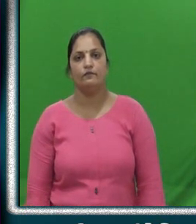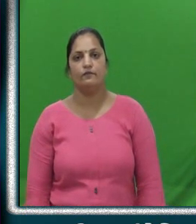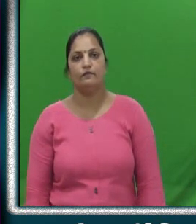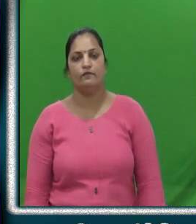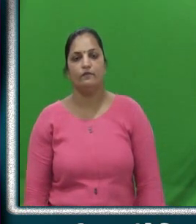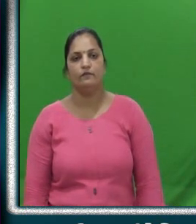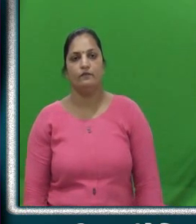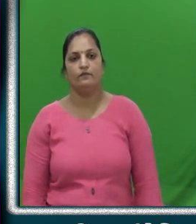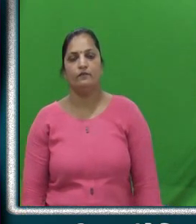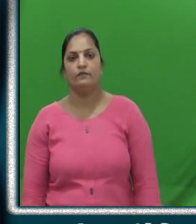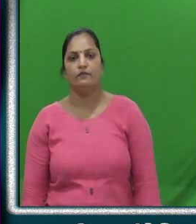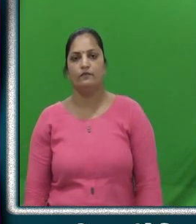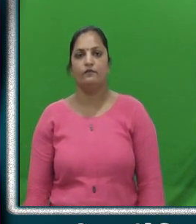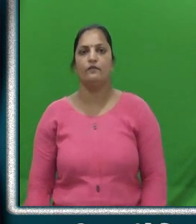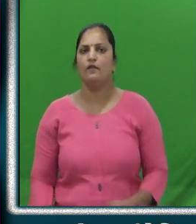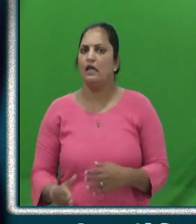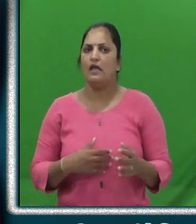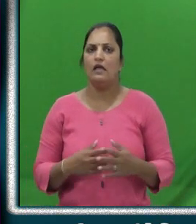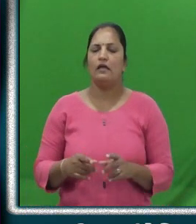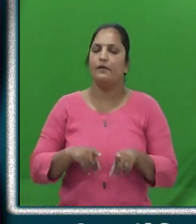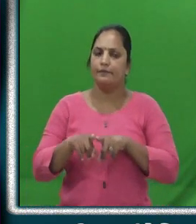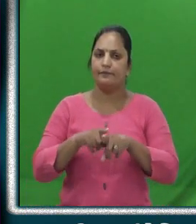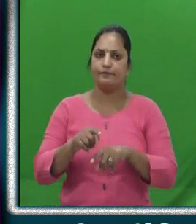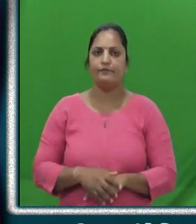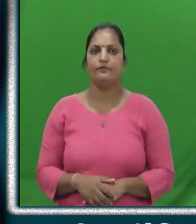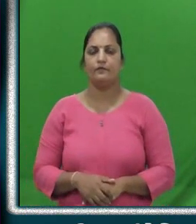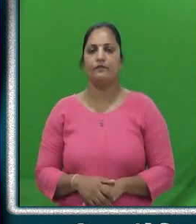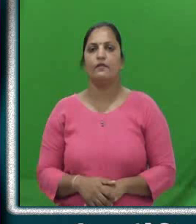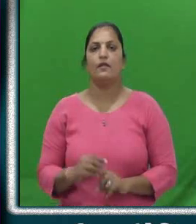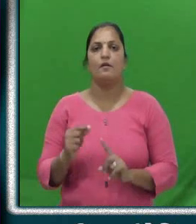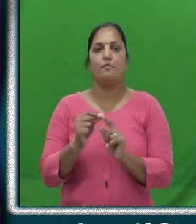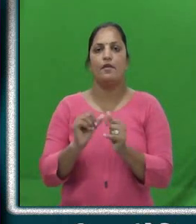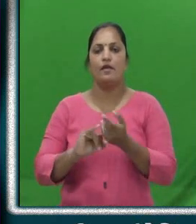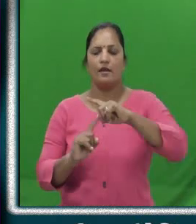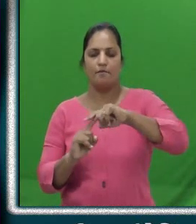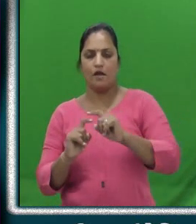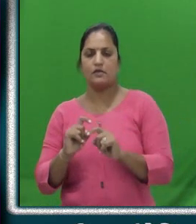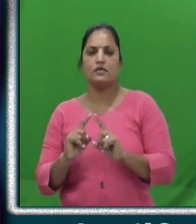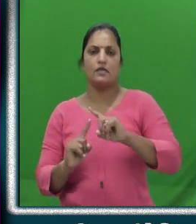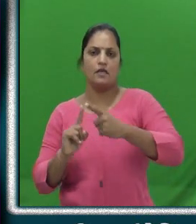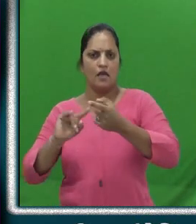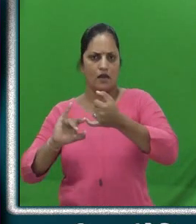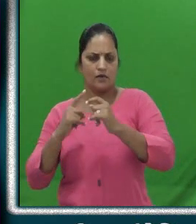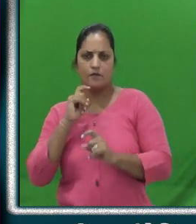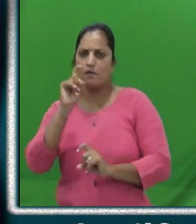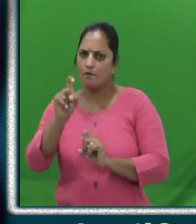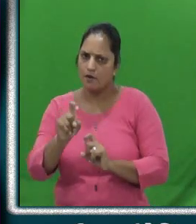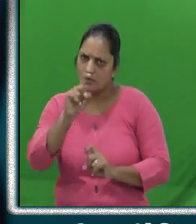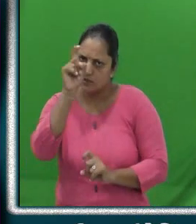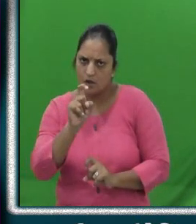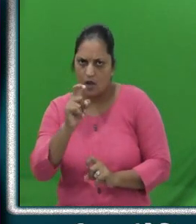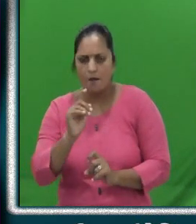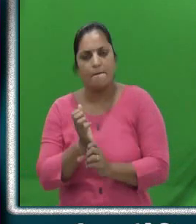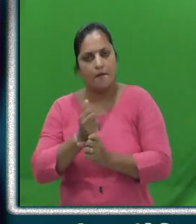અહીંયા લેવાનું અરુણ. હવે જુઓ, કોઈ દાખલા તરીકે સિમ્પલ પાસ્ટ ટેન્સની અંદર પ્રશ્ન પૂછ્યો હોય તો